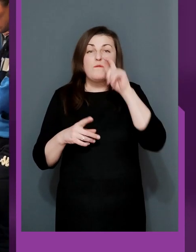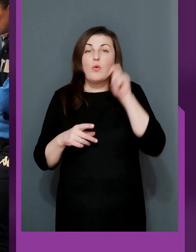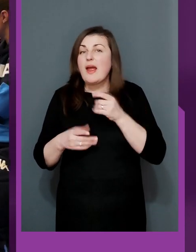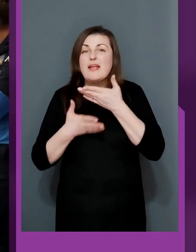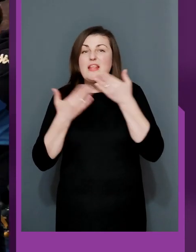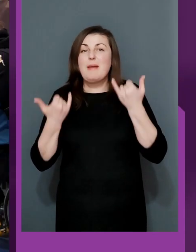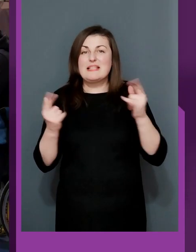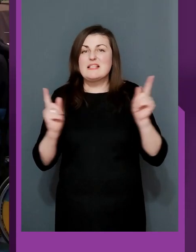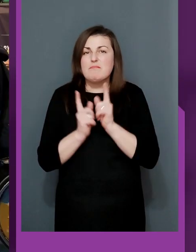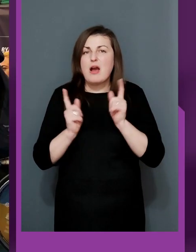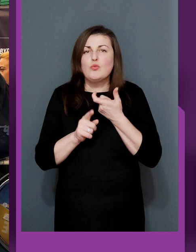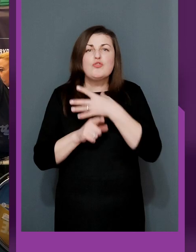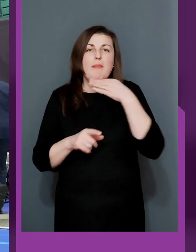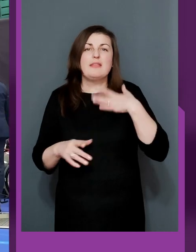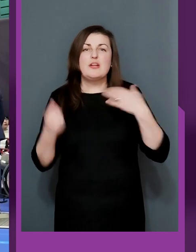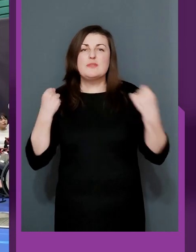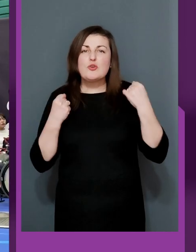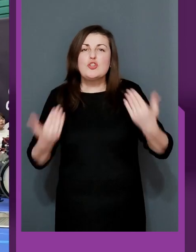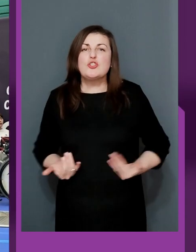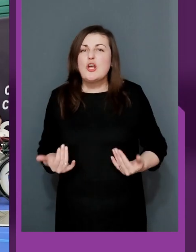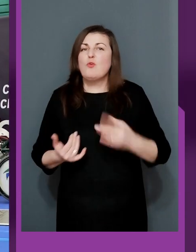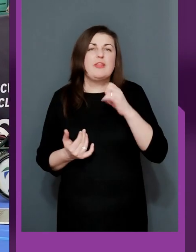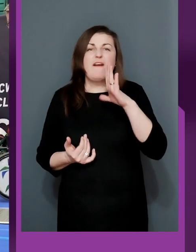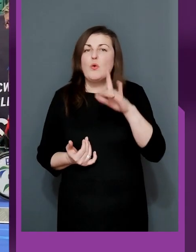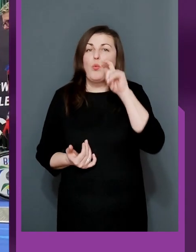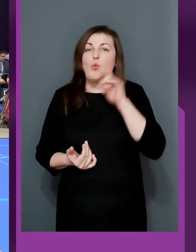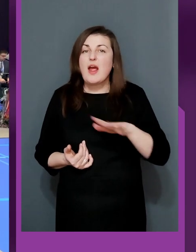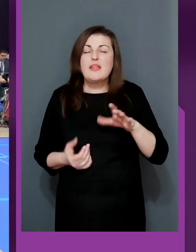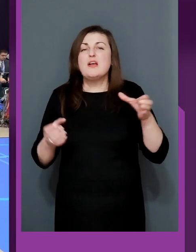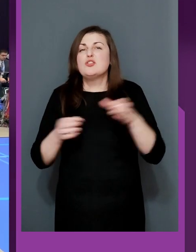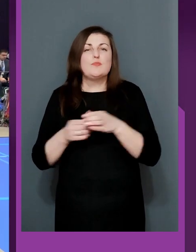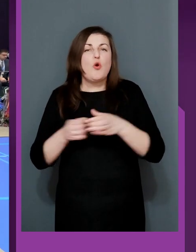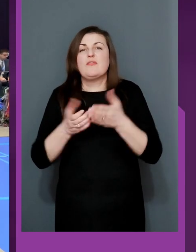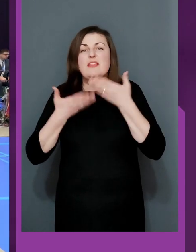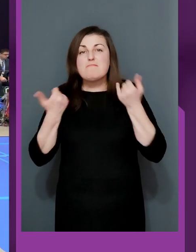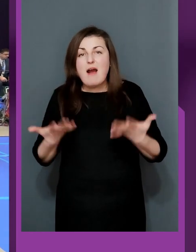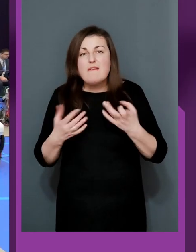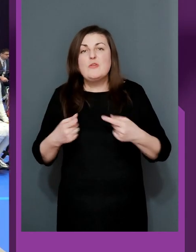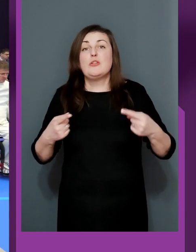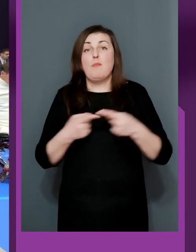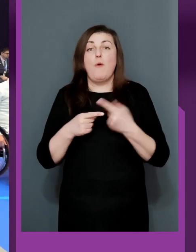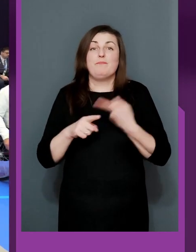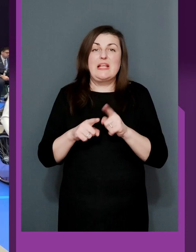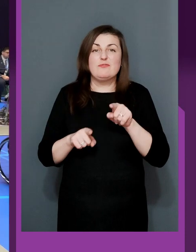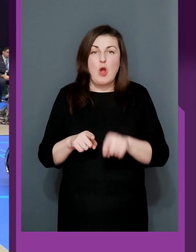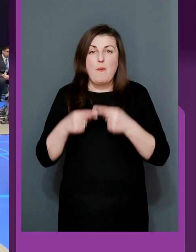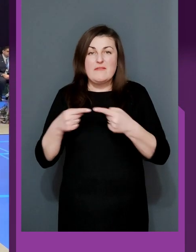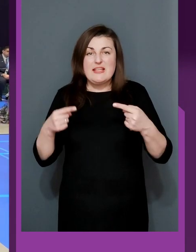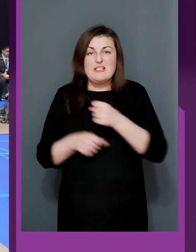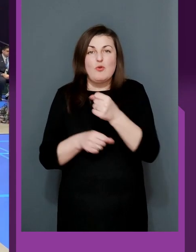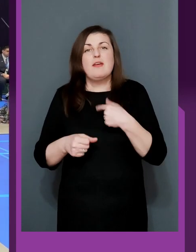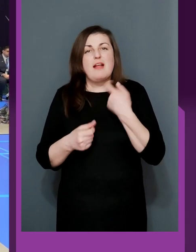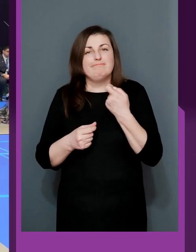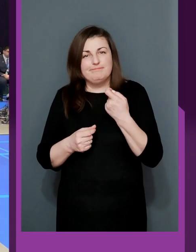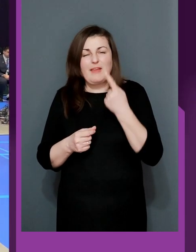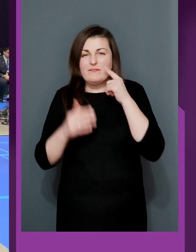Україні немає зараз спарингу дуже багато наших спортсменів живуть не в Україні зборів немає і відповідно десь в цьому виді зброї